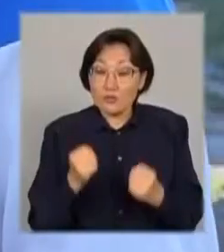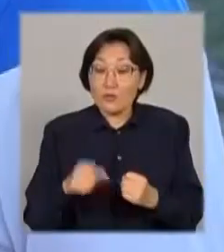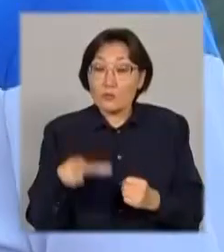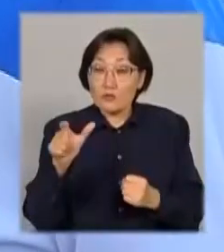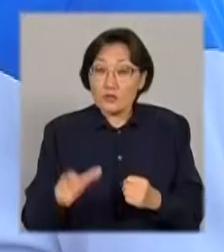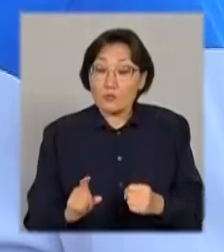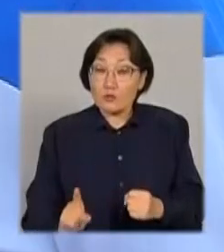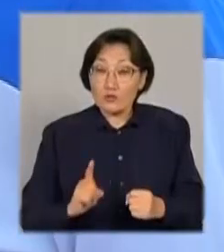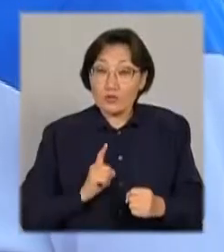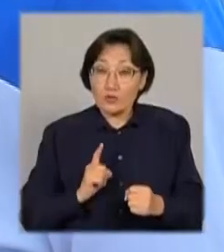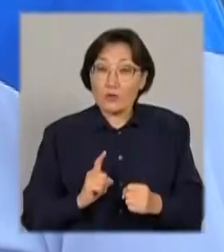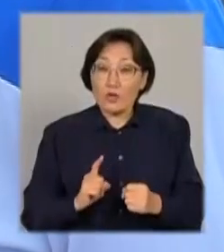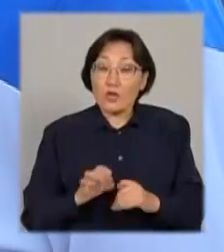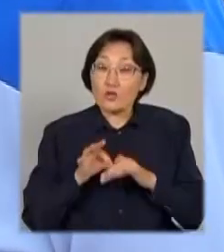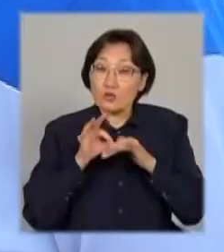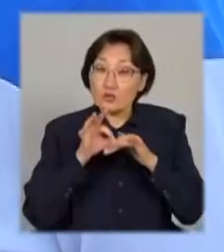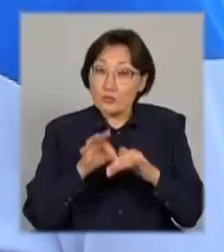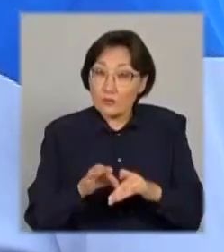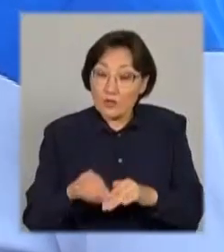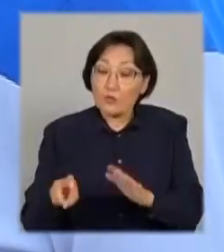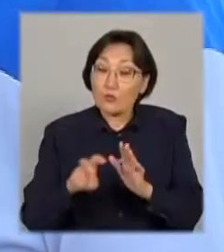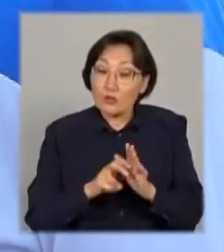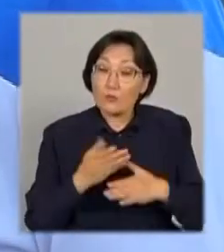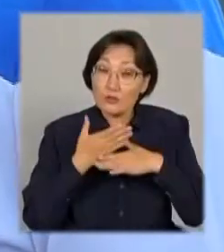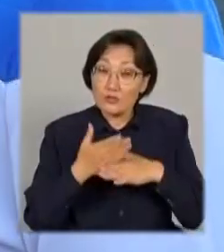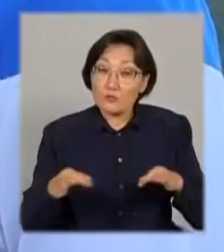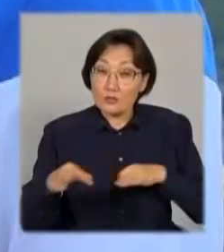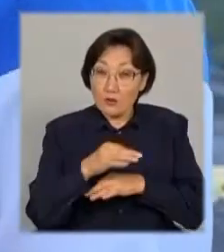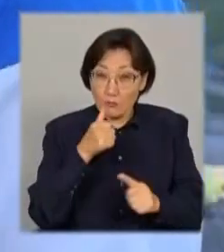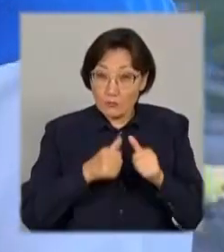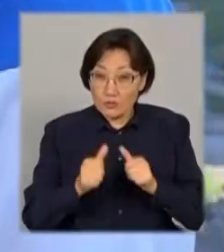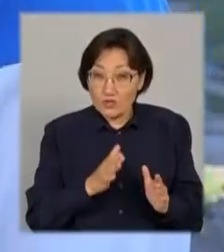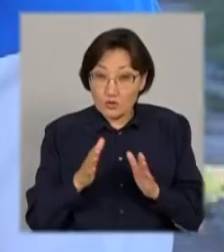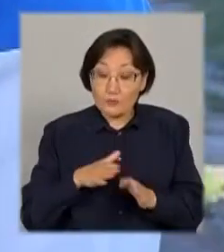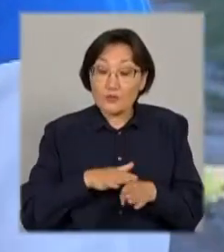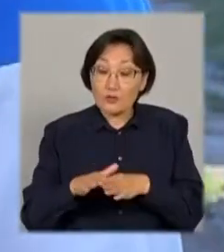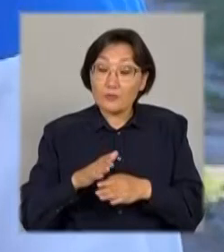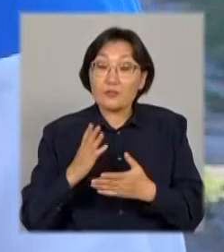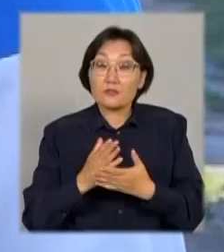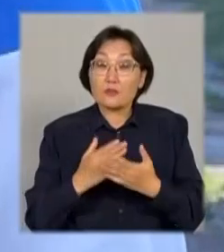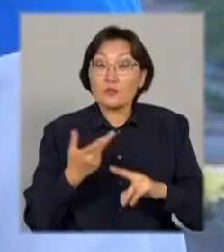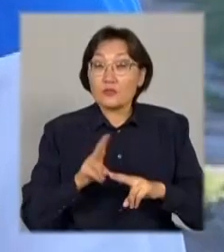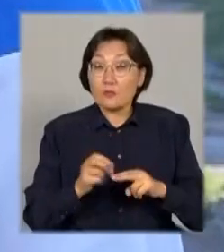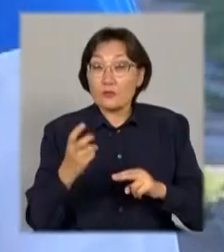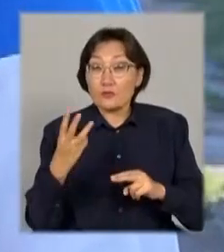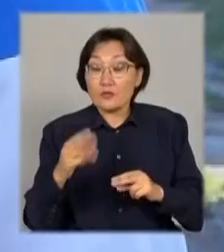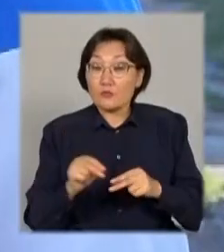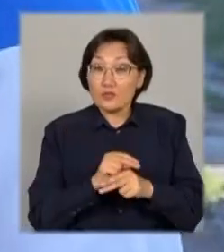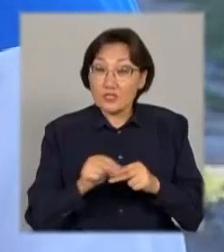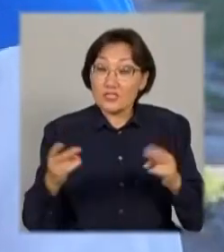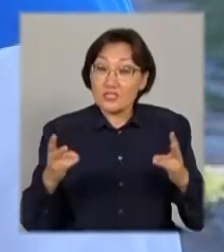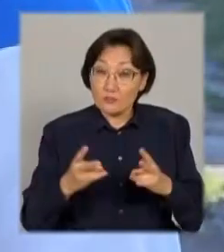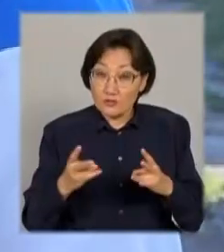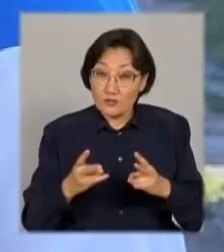положена трехкомнатная квартира площадью около 70 квадратов. Маған 70 шаршы метр болатын 3 бөлмелі пәтер берілуі керек. Орташа бағасы 25-тен 30